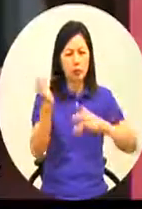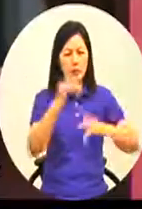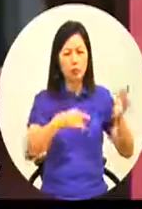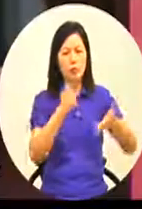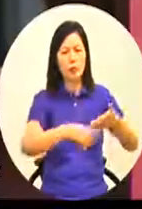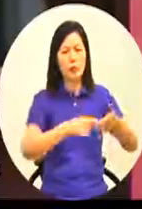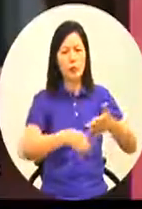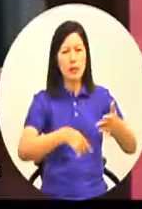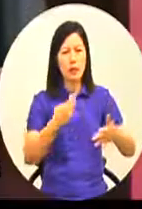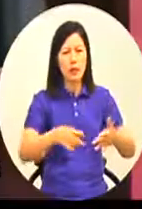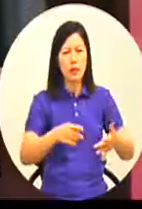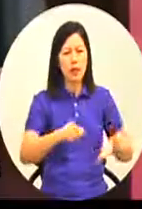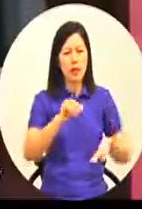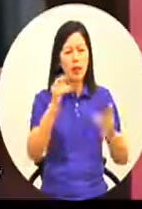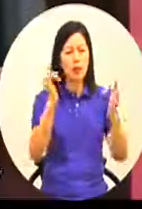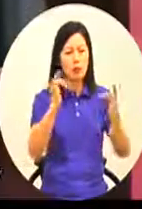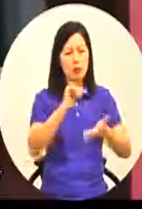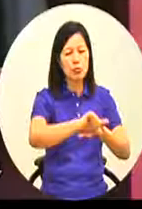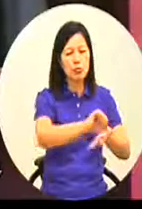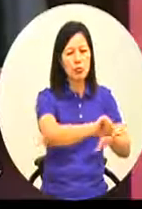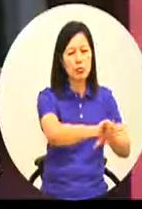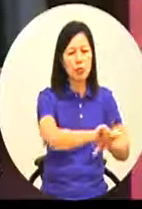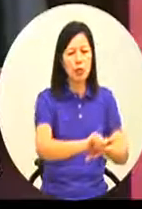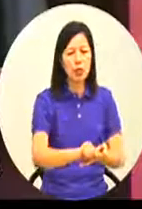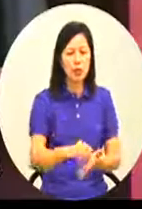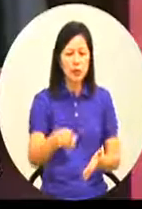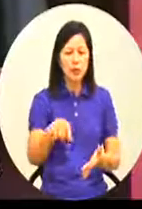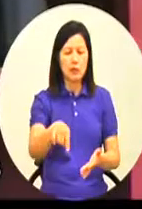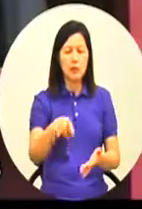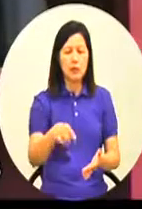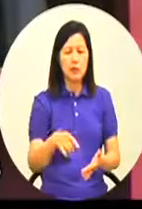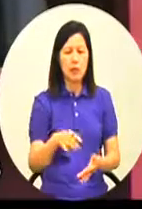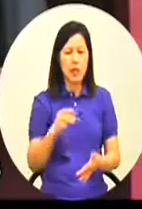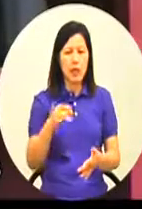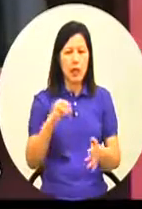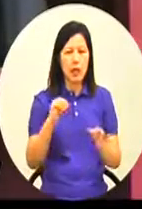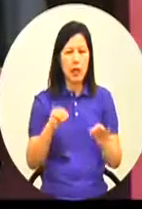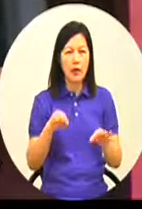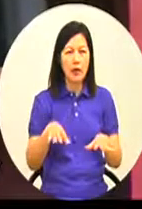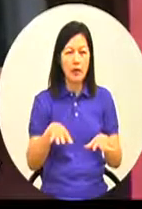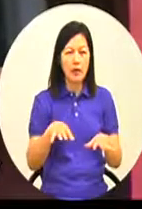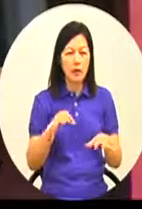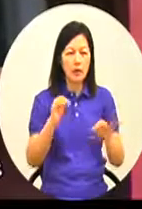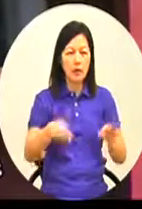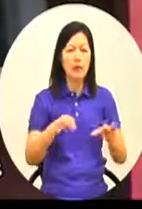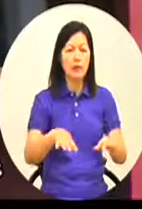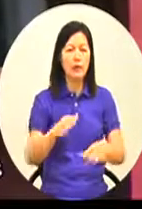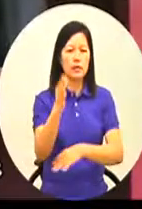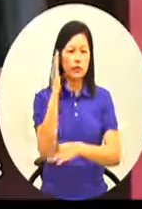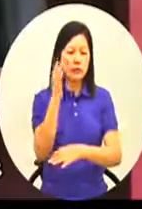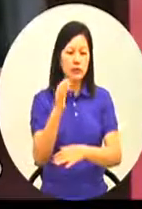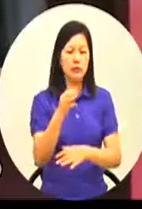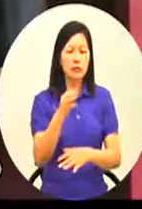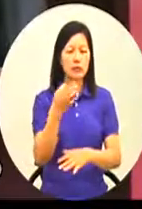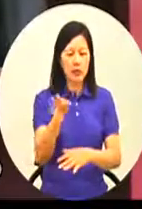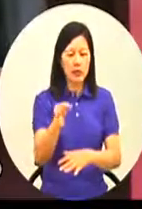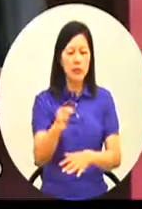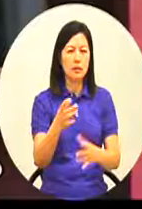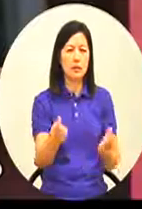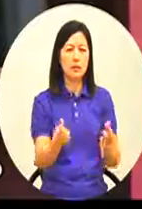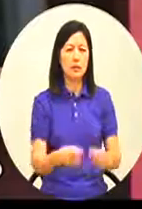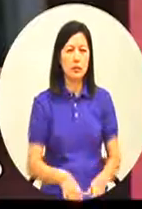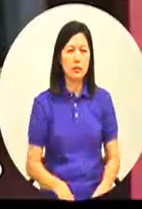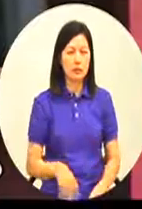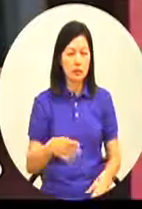常可以来种，然后是不是会浪费工奴？这是第一个问题。那第二个部分呢，就是有关也是我们这个路